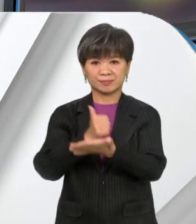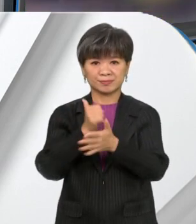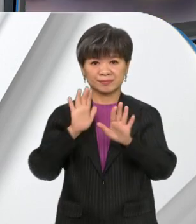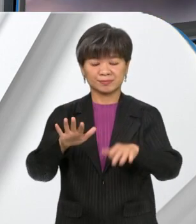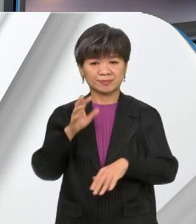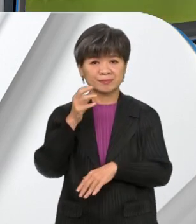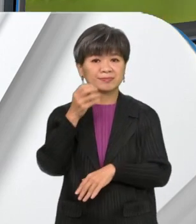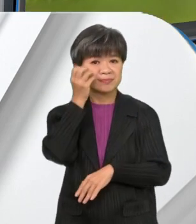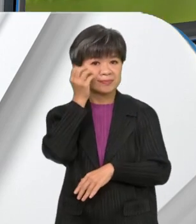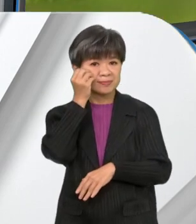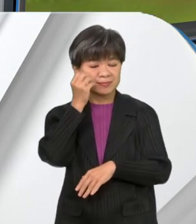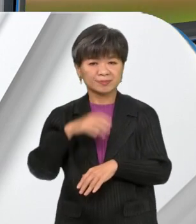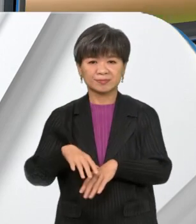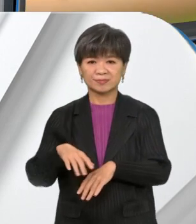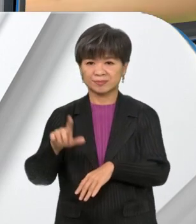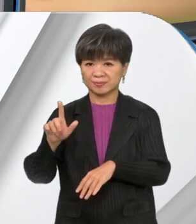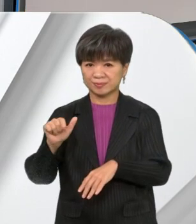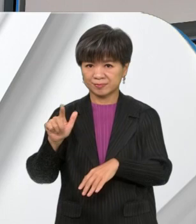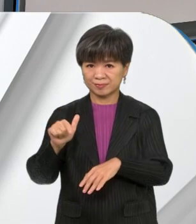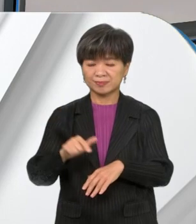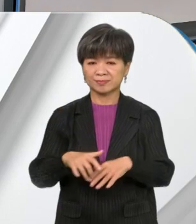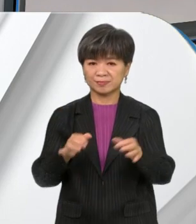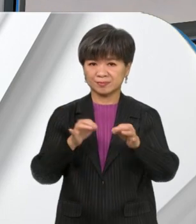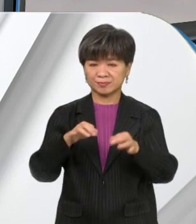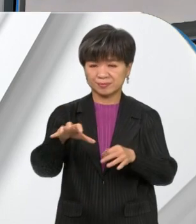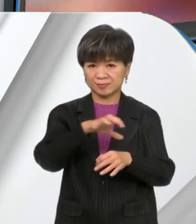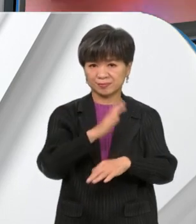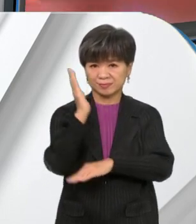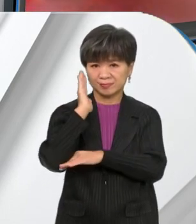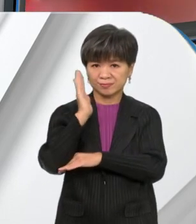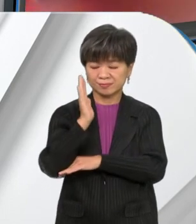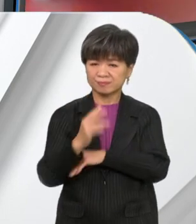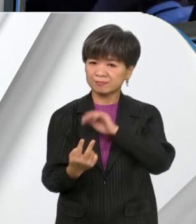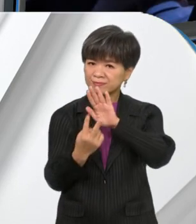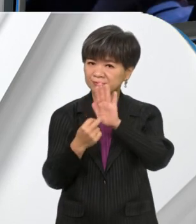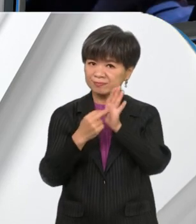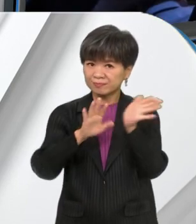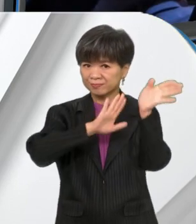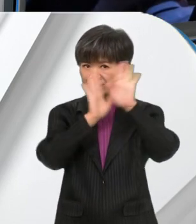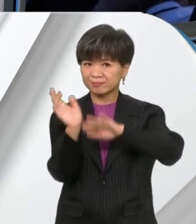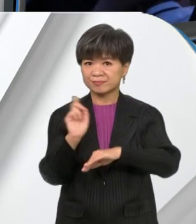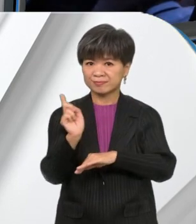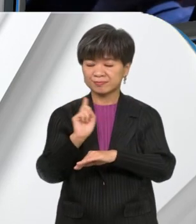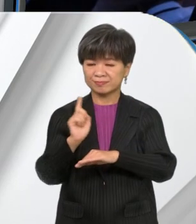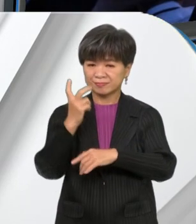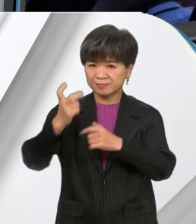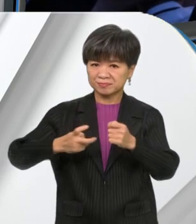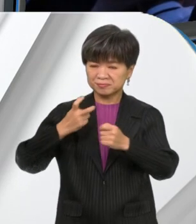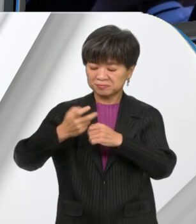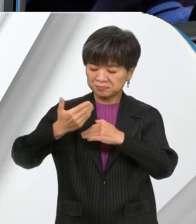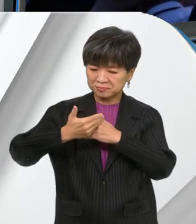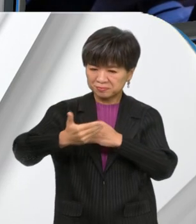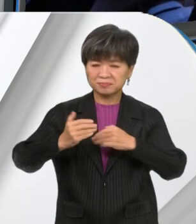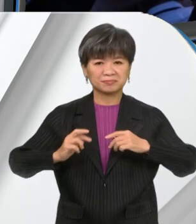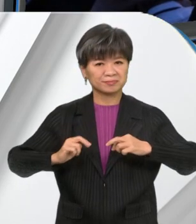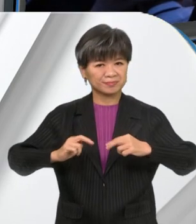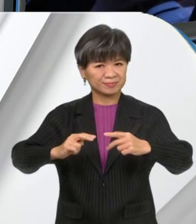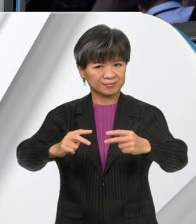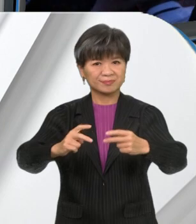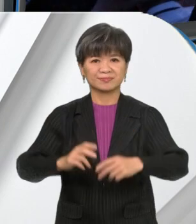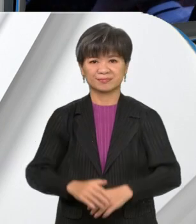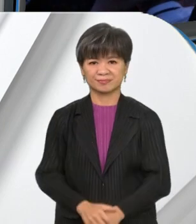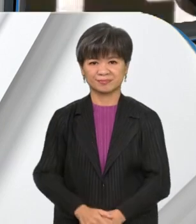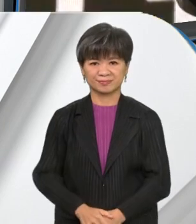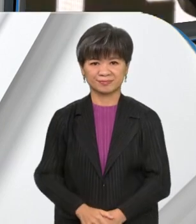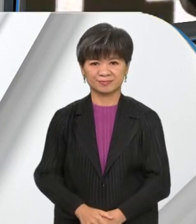就来谈看啊，学者、业界、主管机关，记得系用板块客家天师界。两二十年来，新竹老